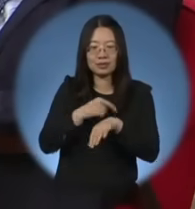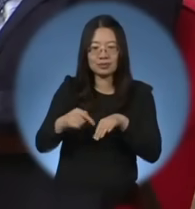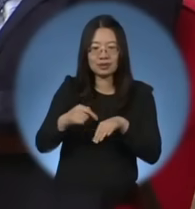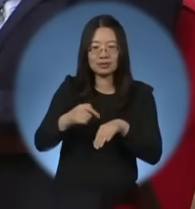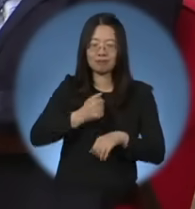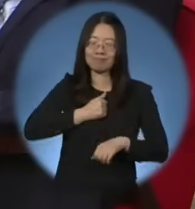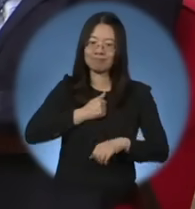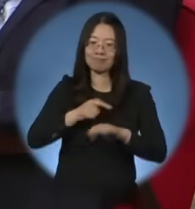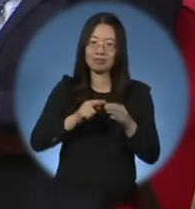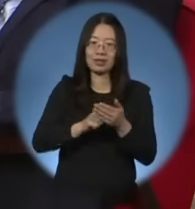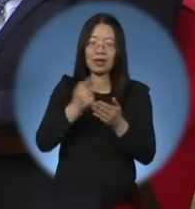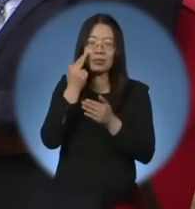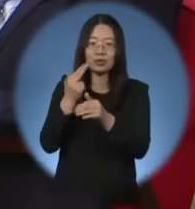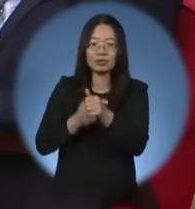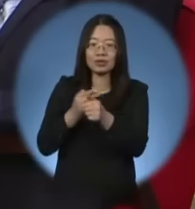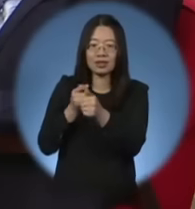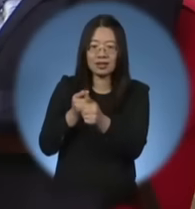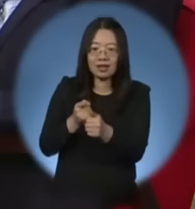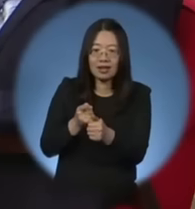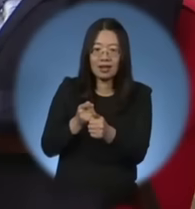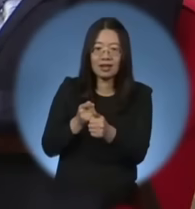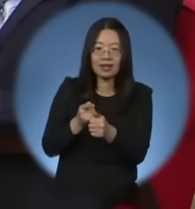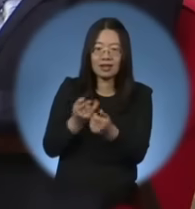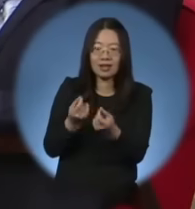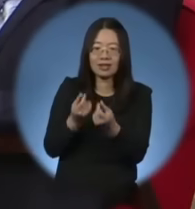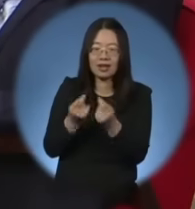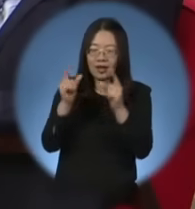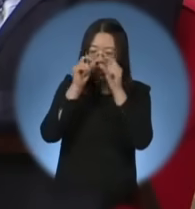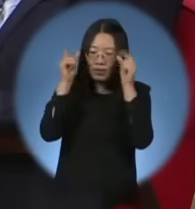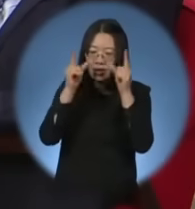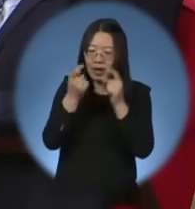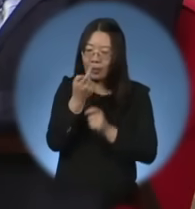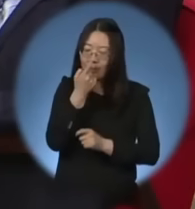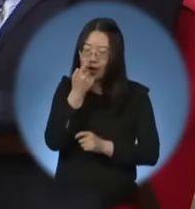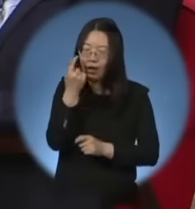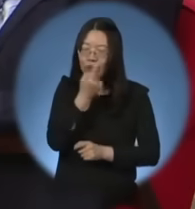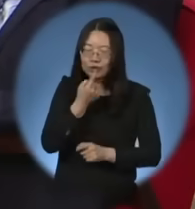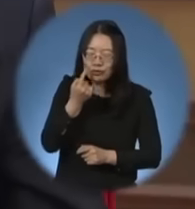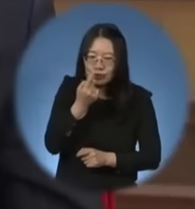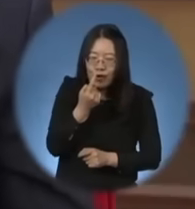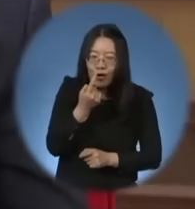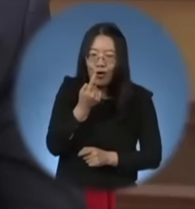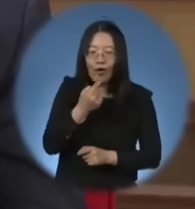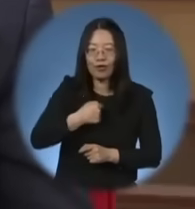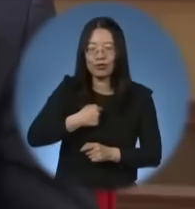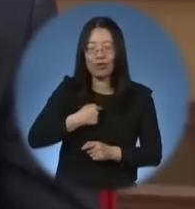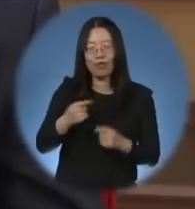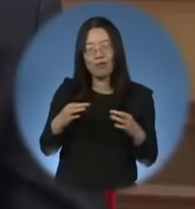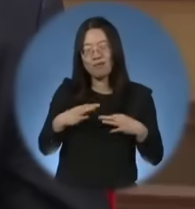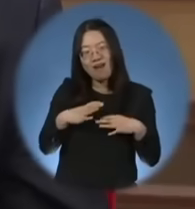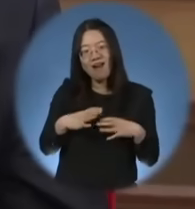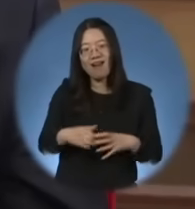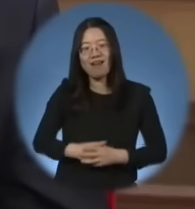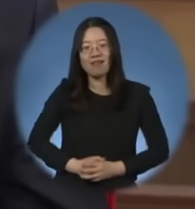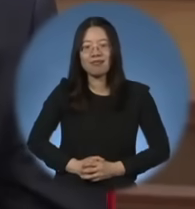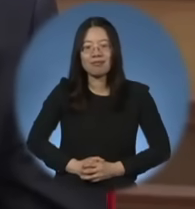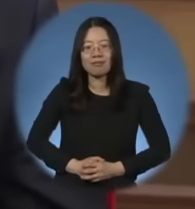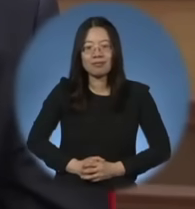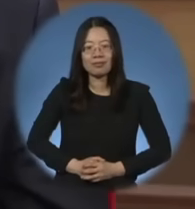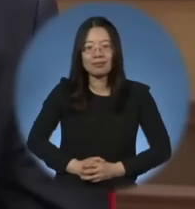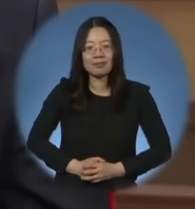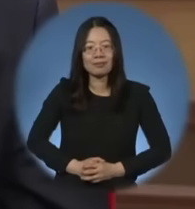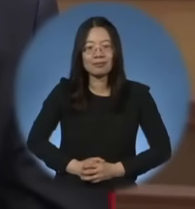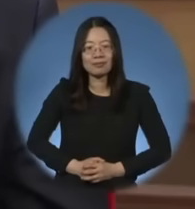민족적 자긍심을 미국 교수님한테 이렇게 일깨움을 배울 줄이야 아 제가 지금 깜짝 놀라고